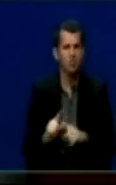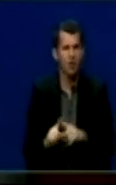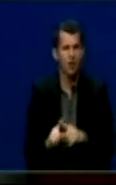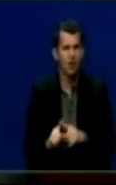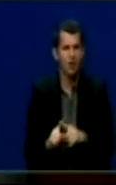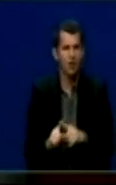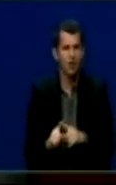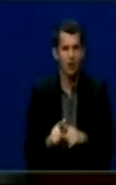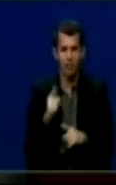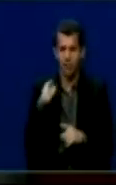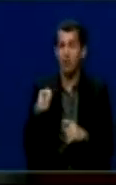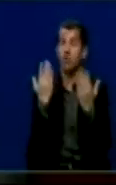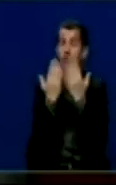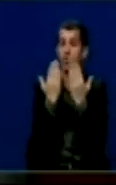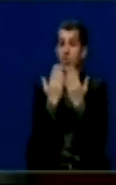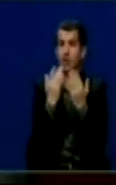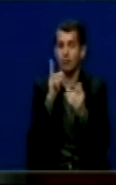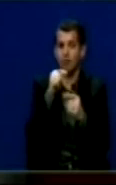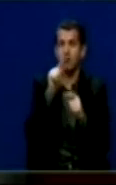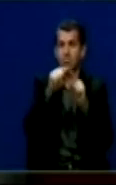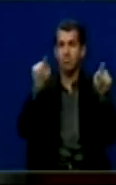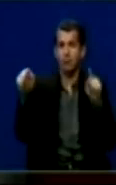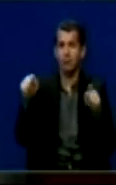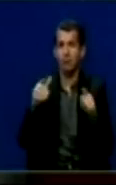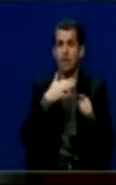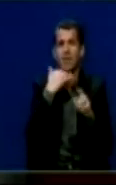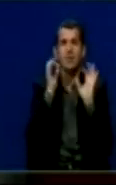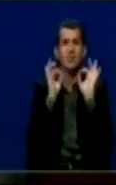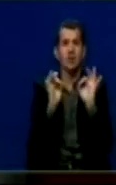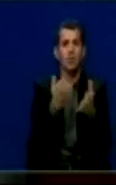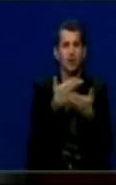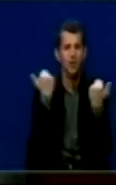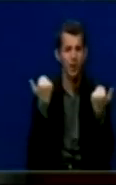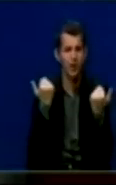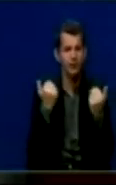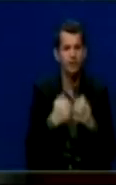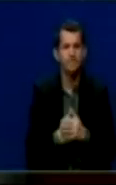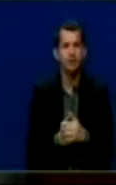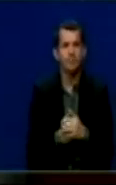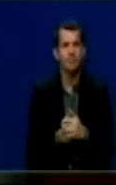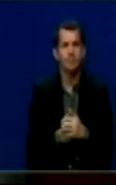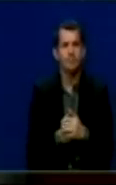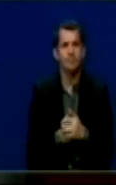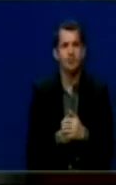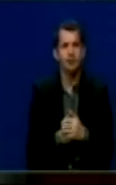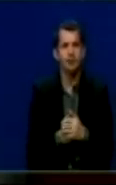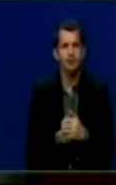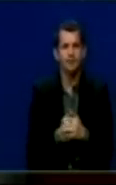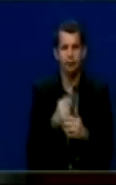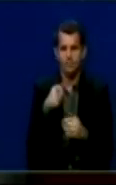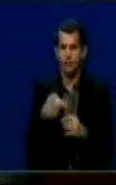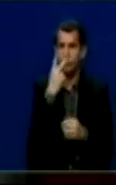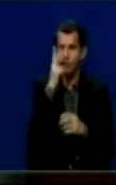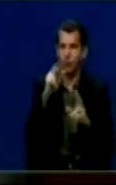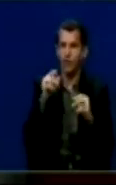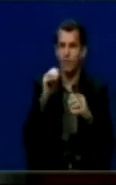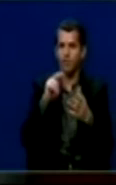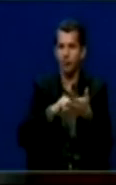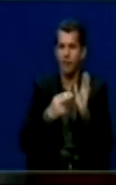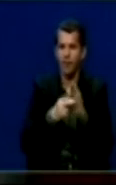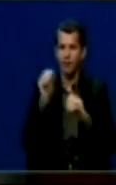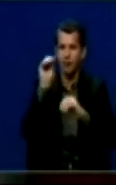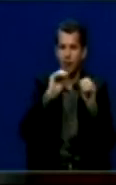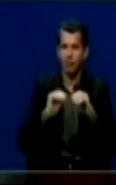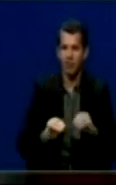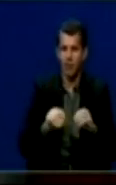i bën disa shkolla mjedise të pasigurta për nxënësit. Kundër faktit se është hartuar strategjia qeveritare